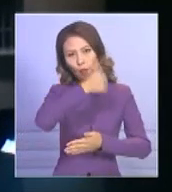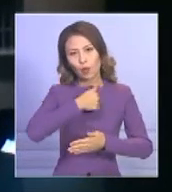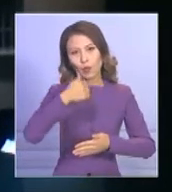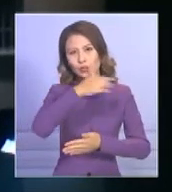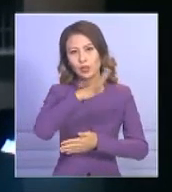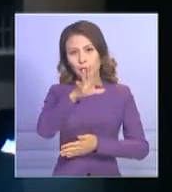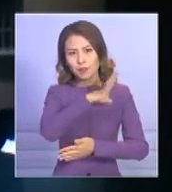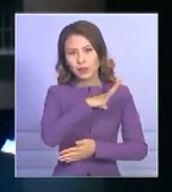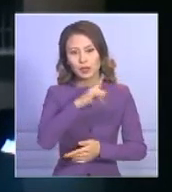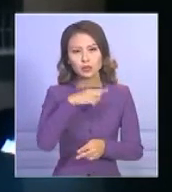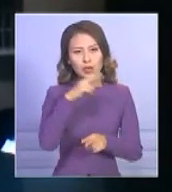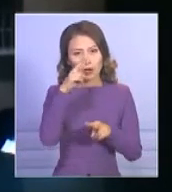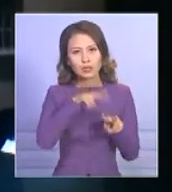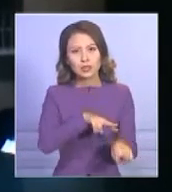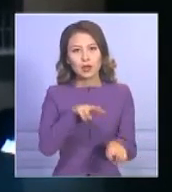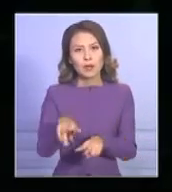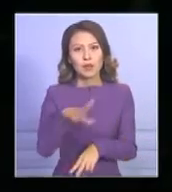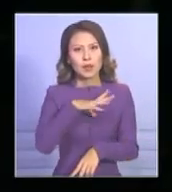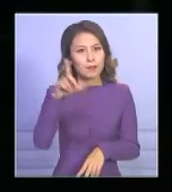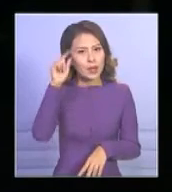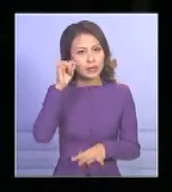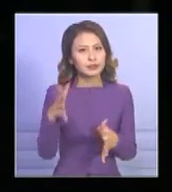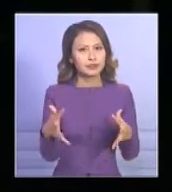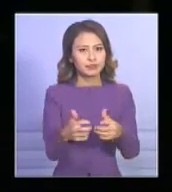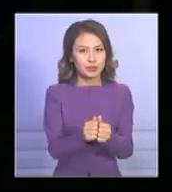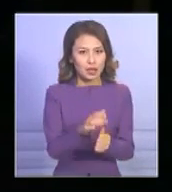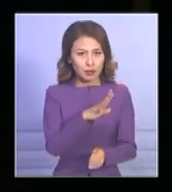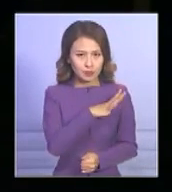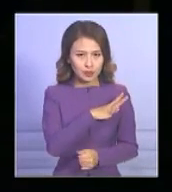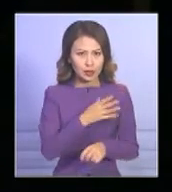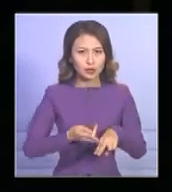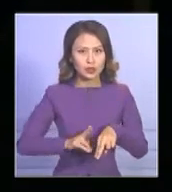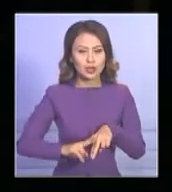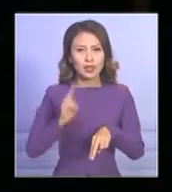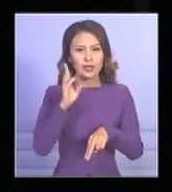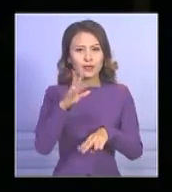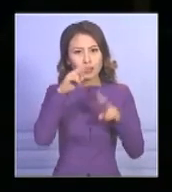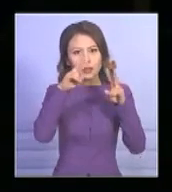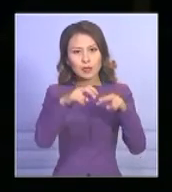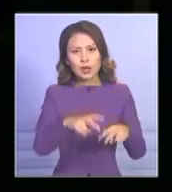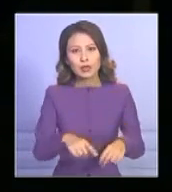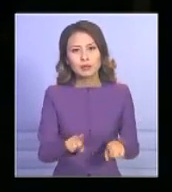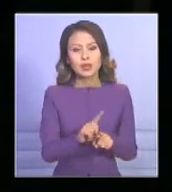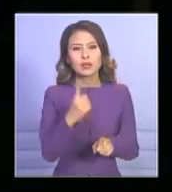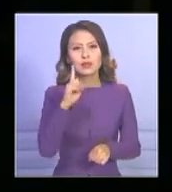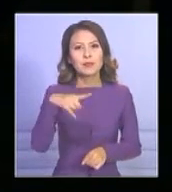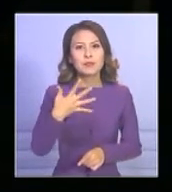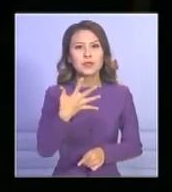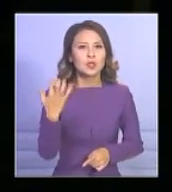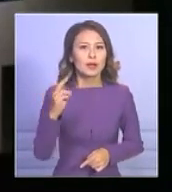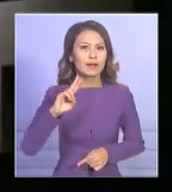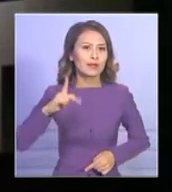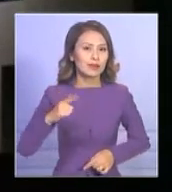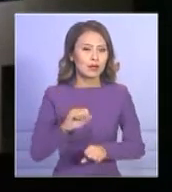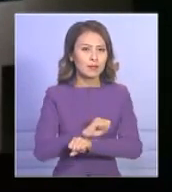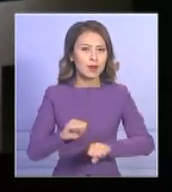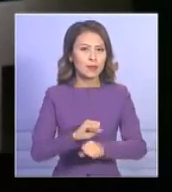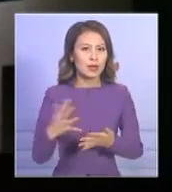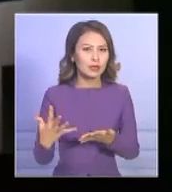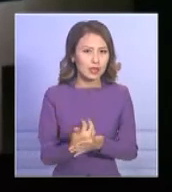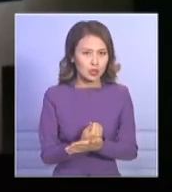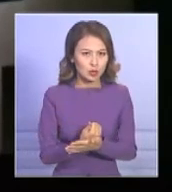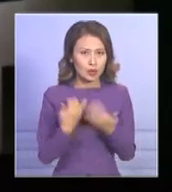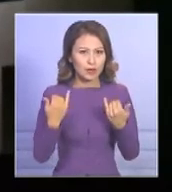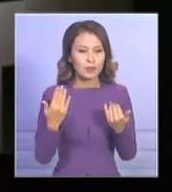тыңшылары оны ай бойы аңдып осы дүйсенбіде қолға түсірді. Жангештінің пәтерін тінту барысында 1,5 келі жарылғыш табылды. Тәртіп